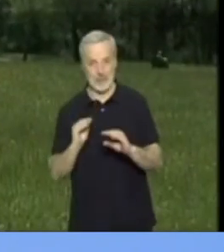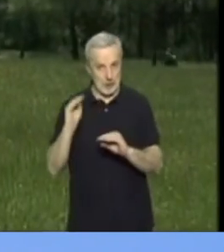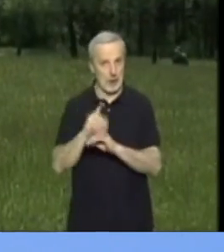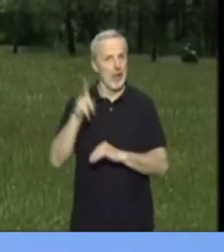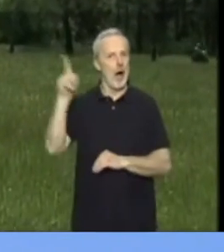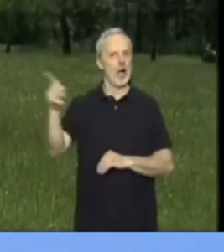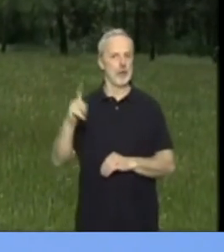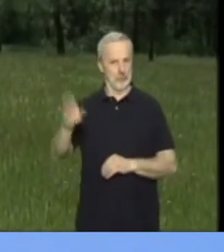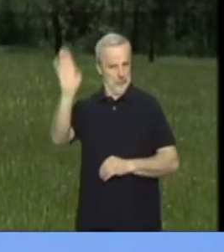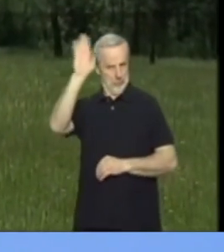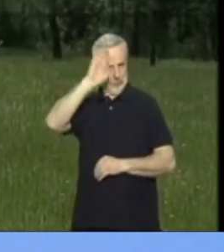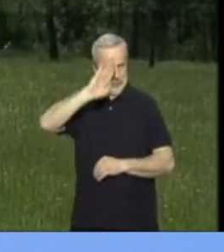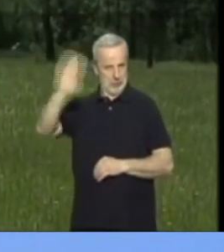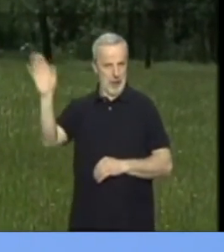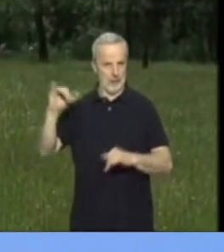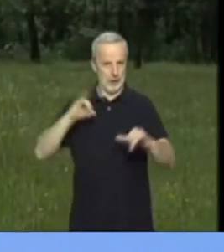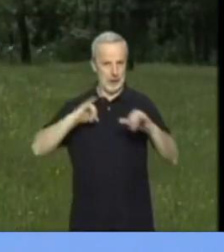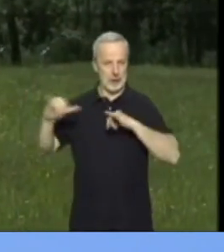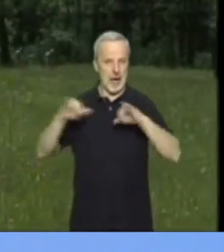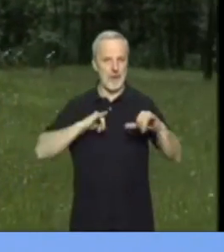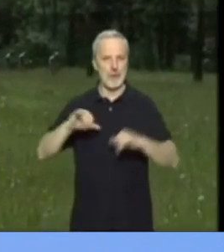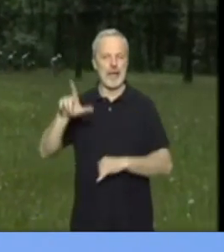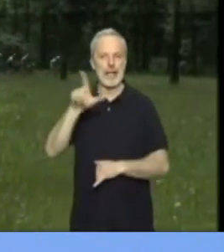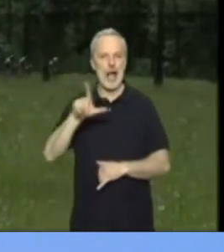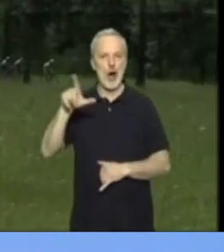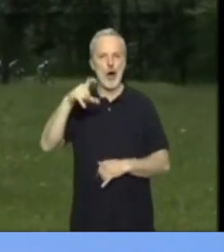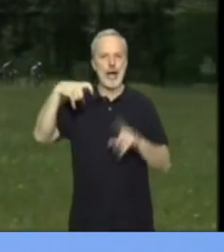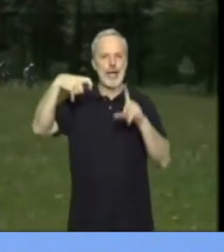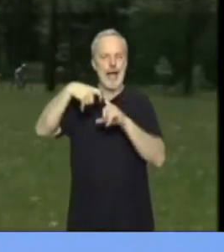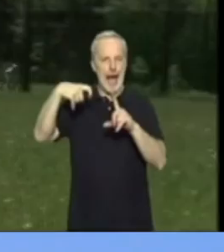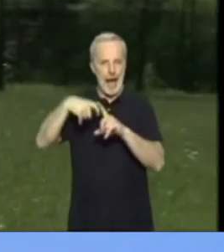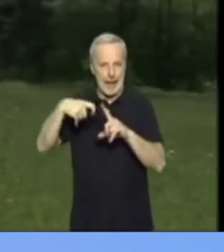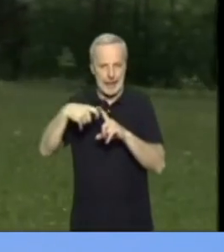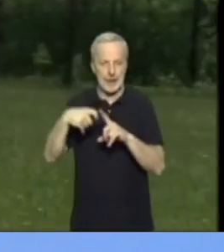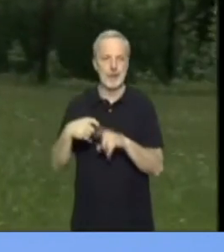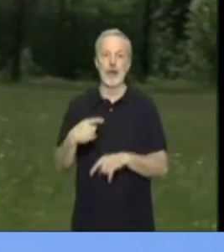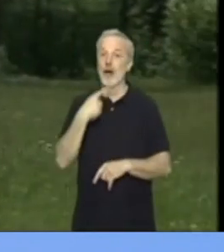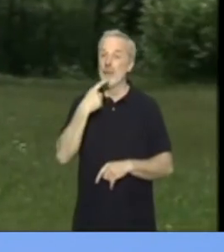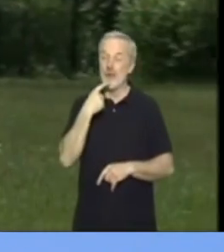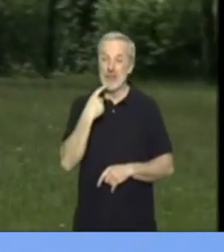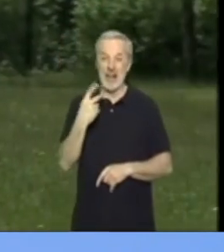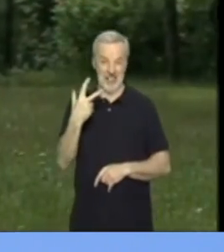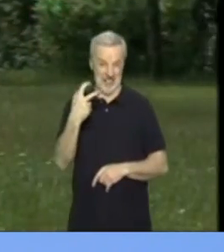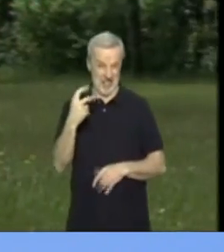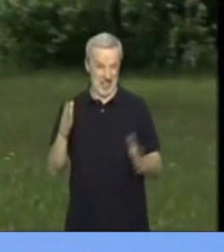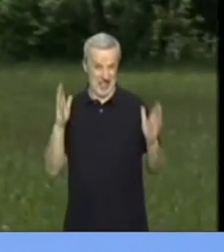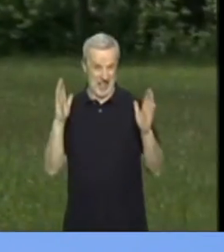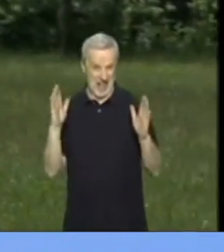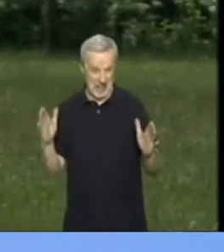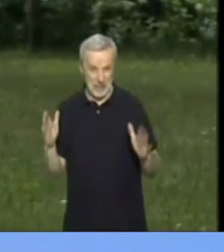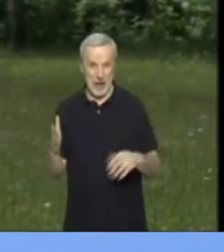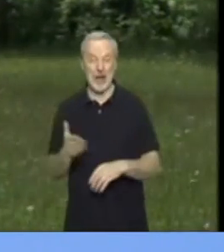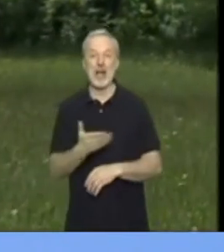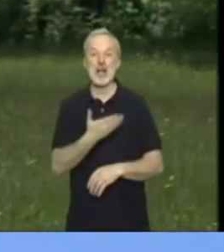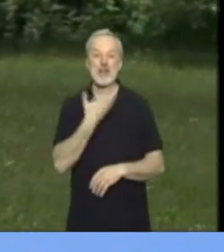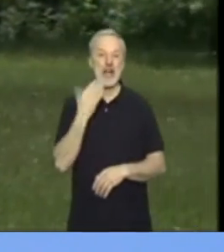i excelentní pan vrchař Leo Koenig, tak říkal, že ta 3. královská etapa Czech